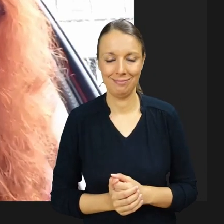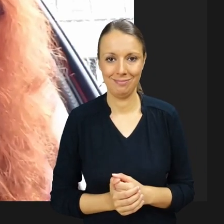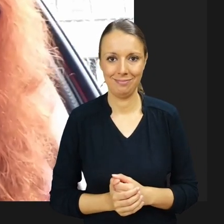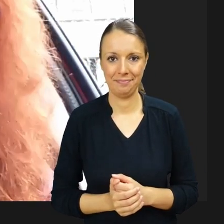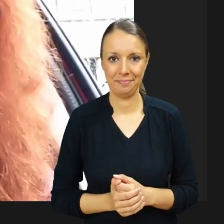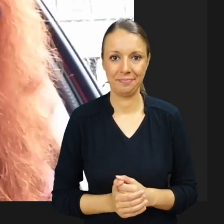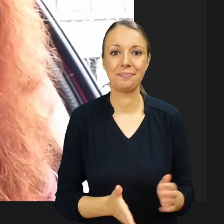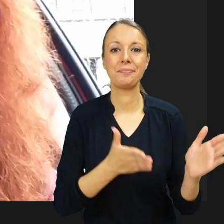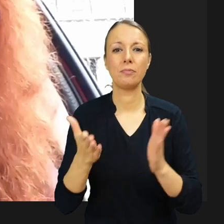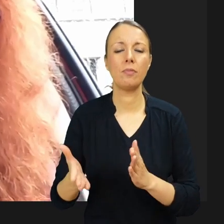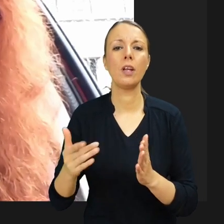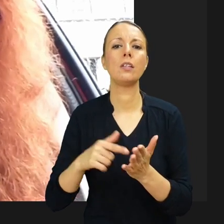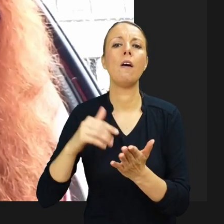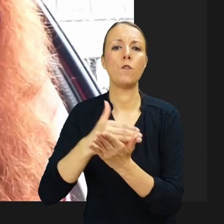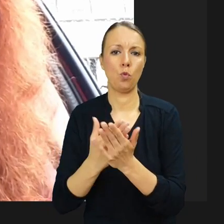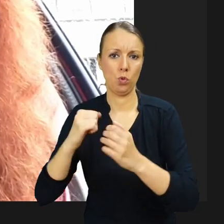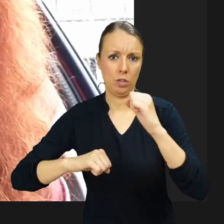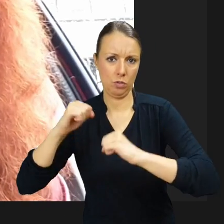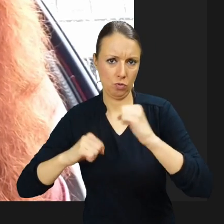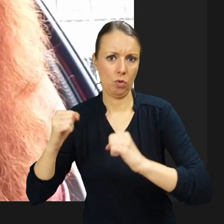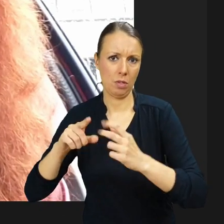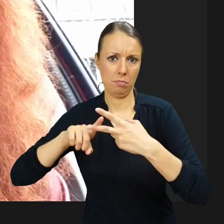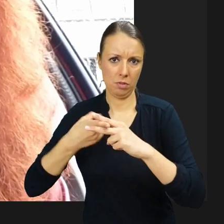Wojewódzki Sąd Administracyjny